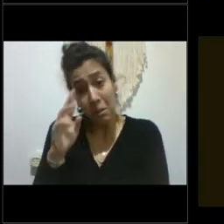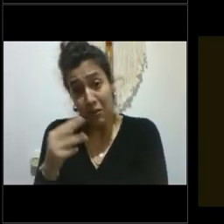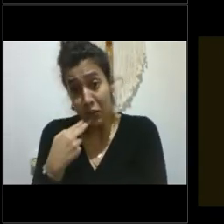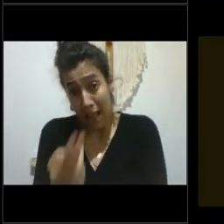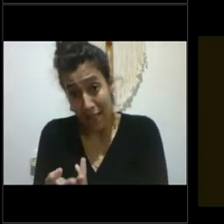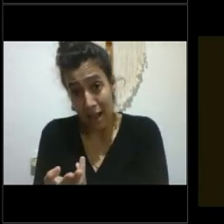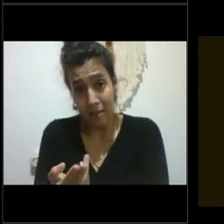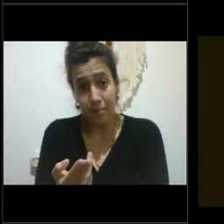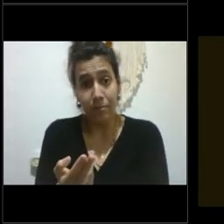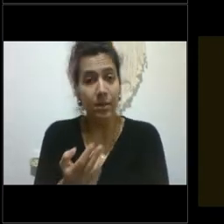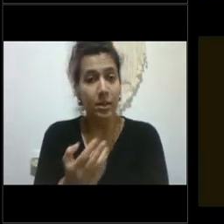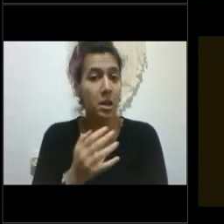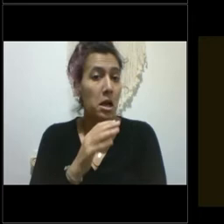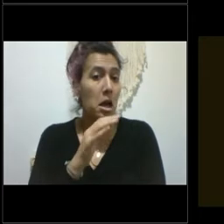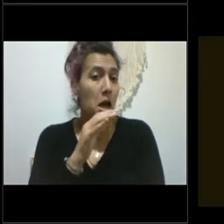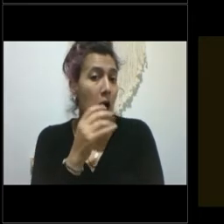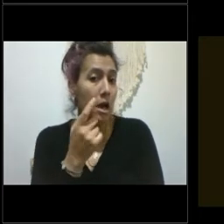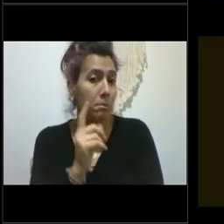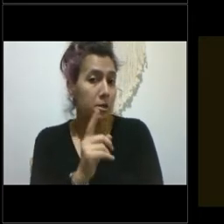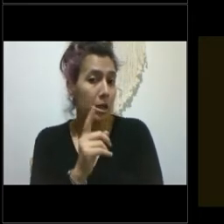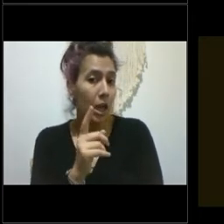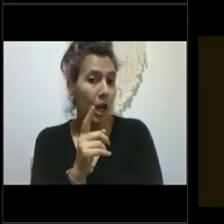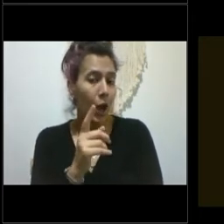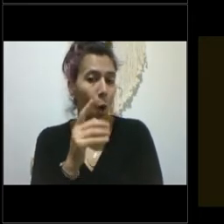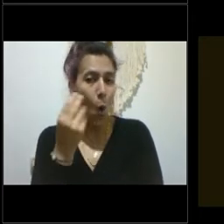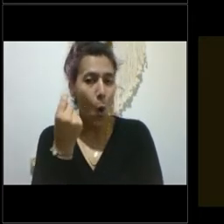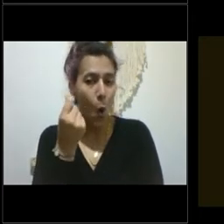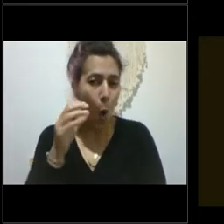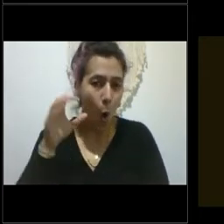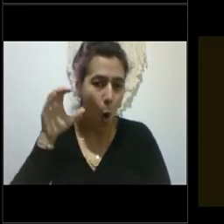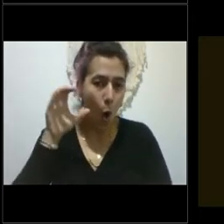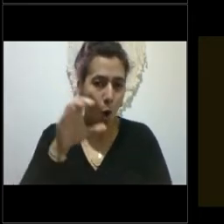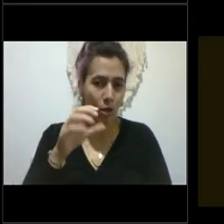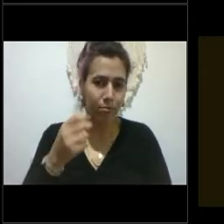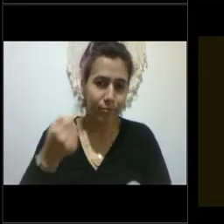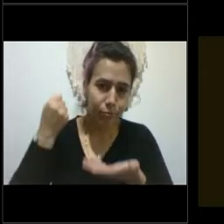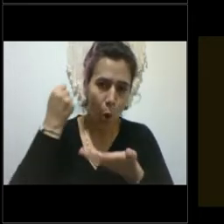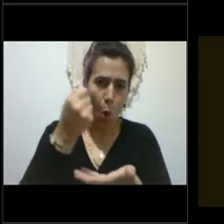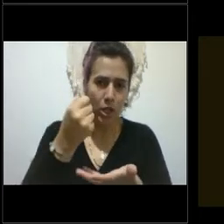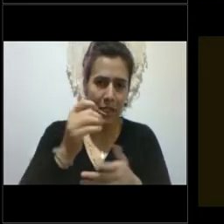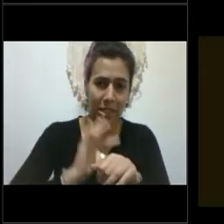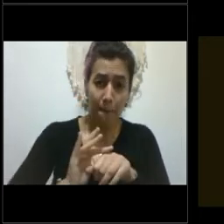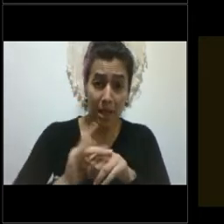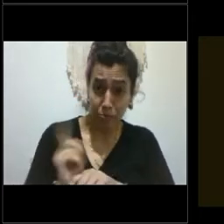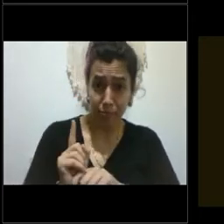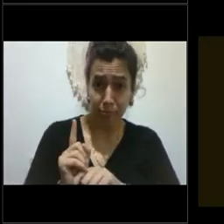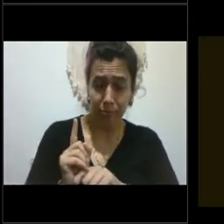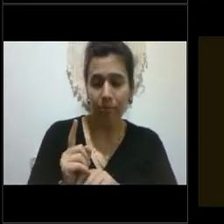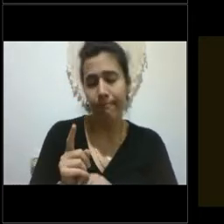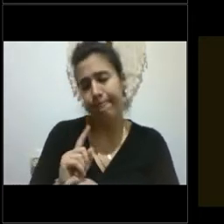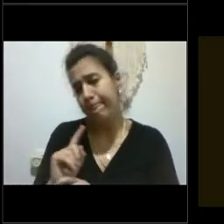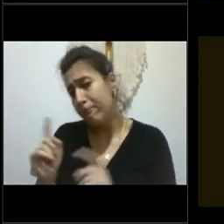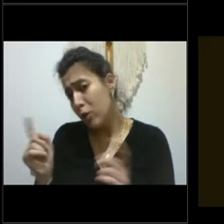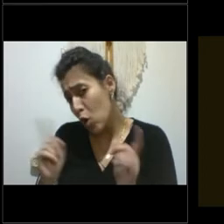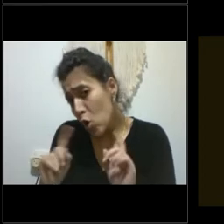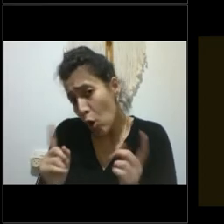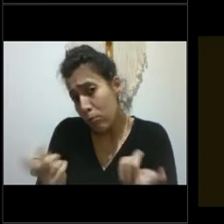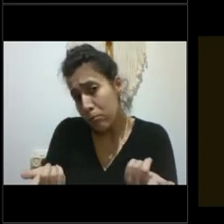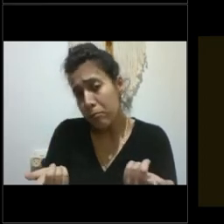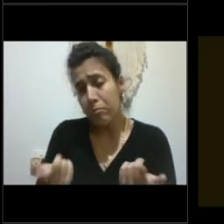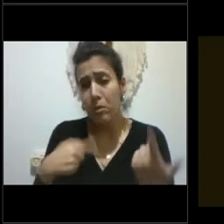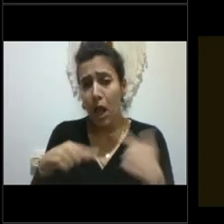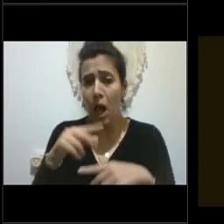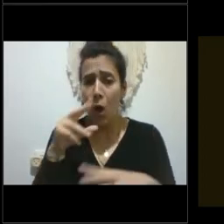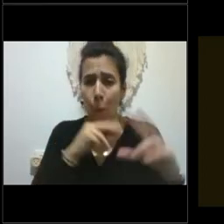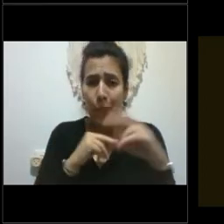צריך הון זמין במיידי? לא, לא צריך הון זמין במיידי. אנחנו נדבר על השיטות השונות שיש כדי